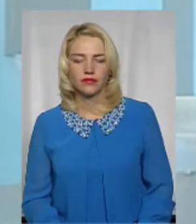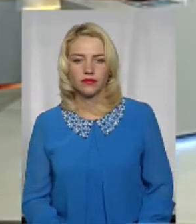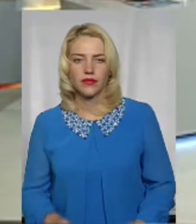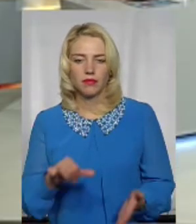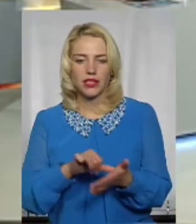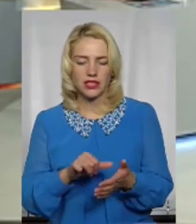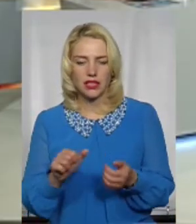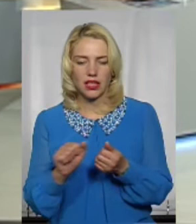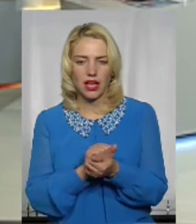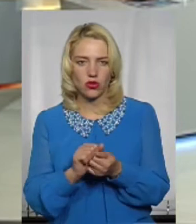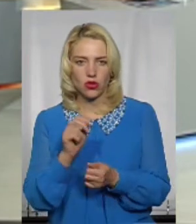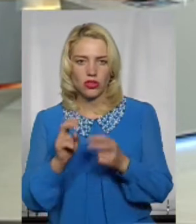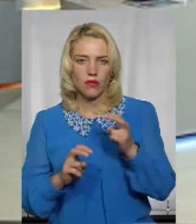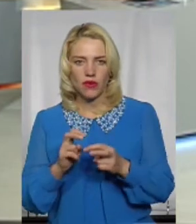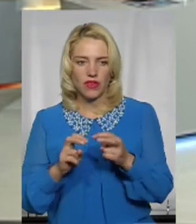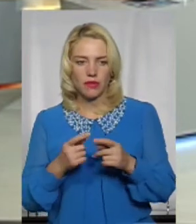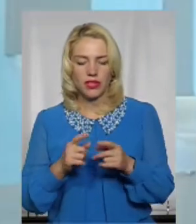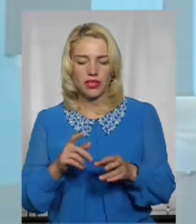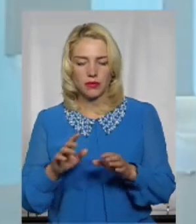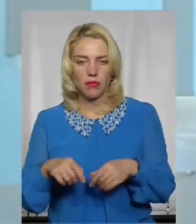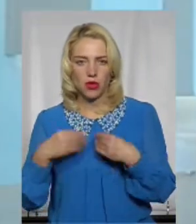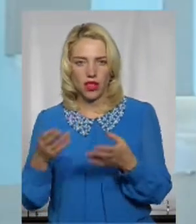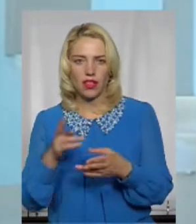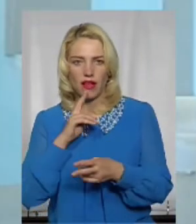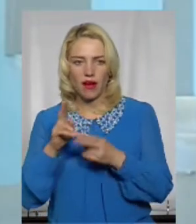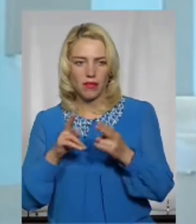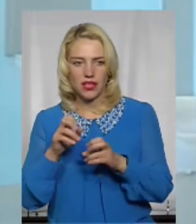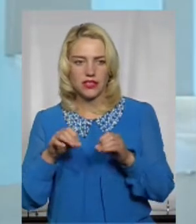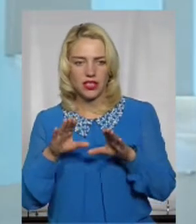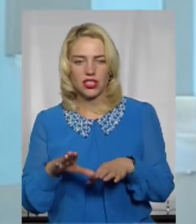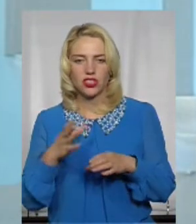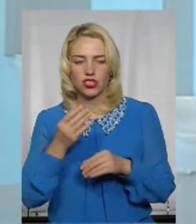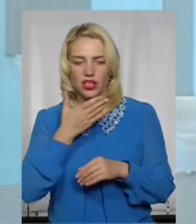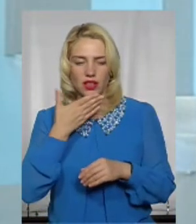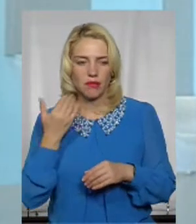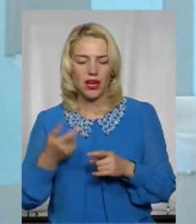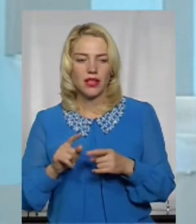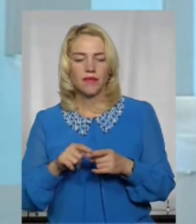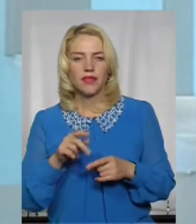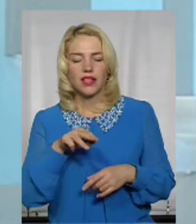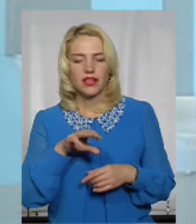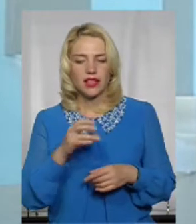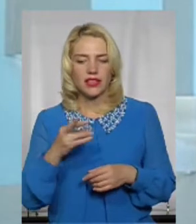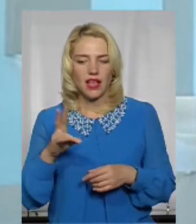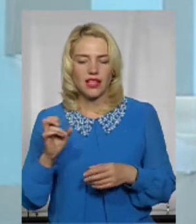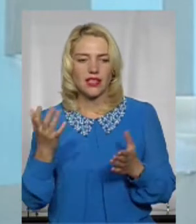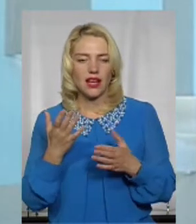Представники картонно-паперової фабрики подали апеляцію. Рішення поки що немає. Пані Тетяно, а яка позиція департаменту